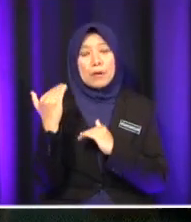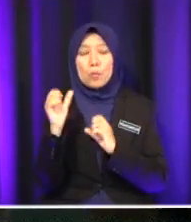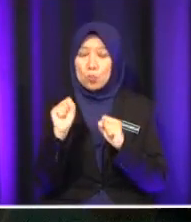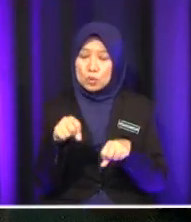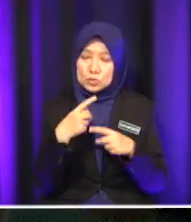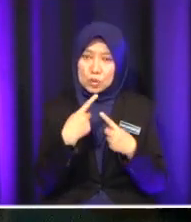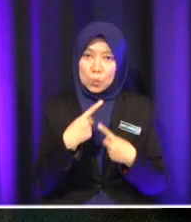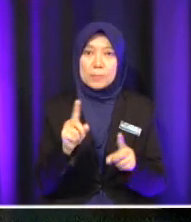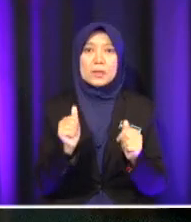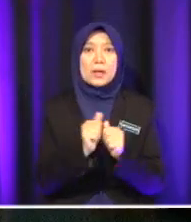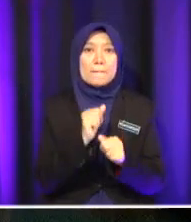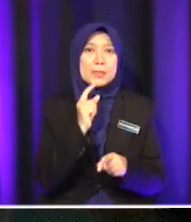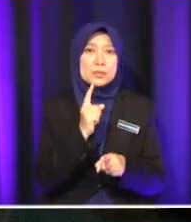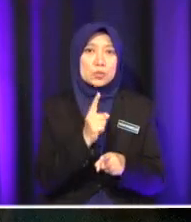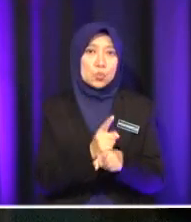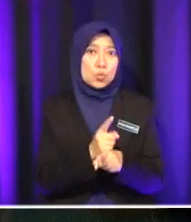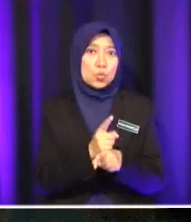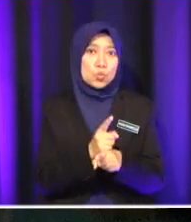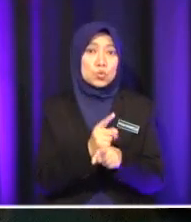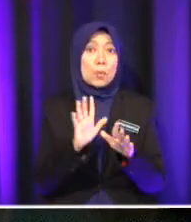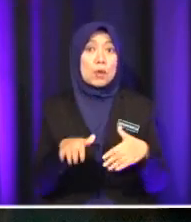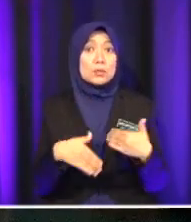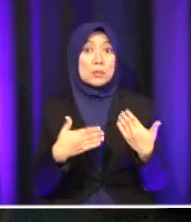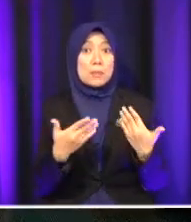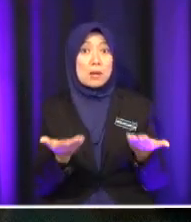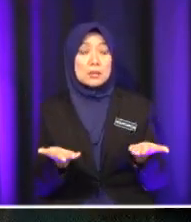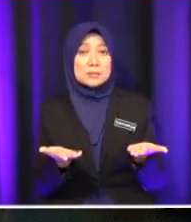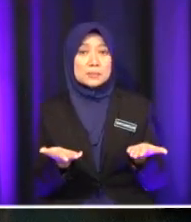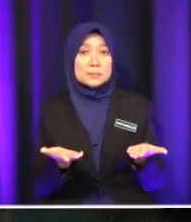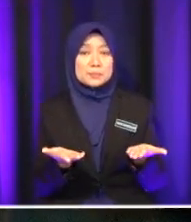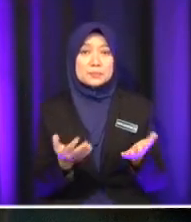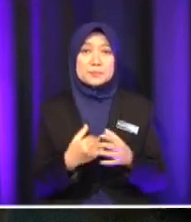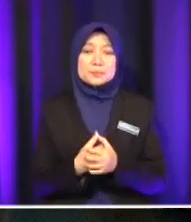ke macam mana Cu dengan prestasi murid-muri sayuran